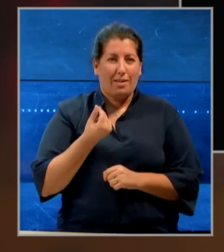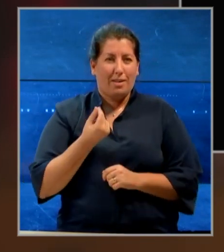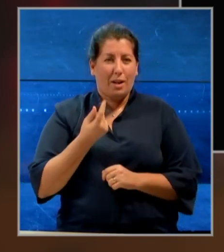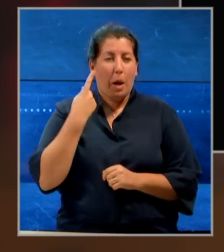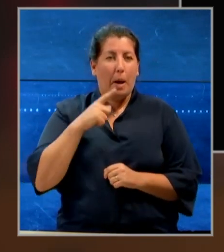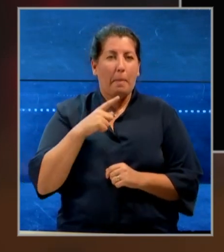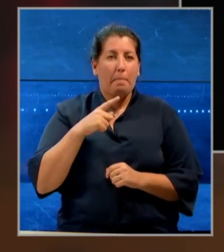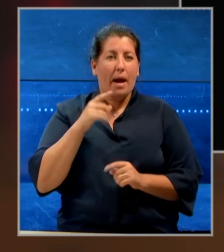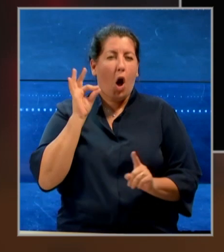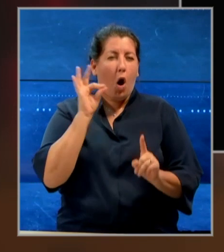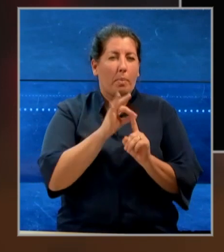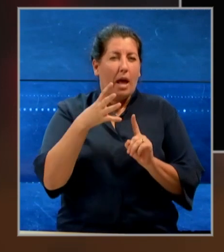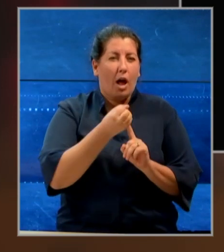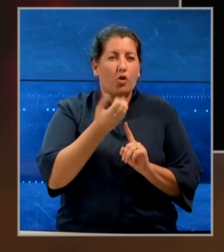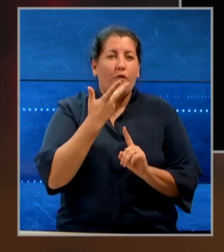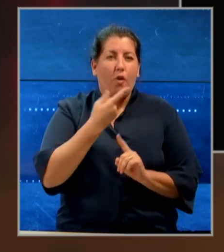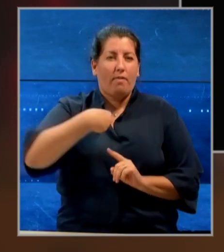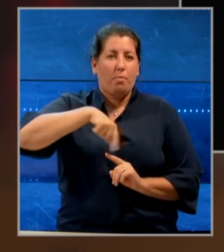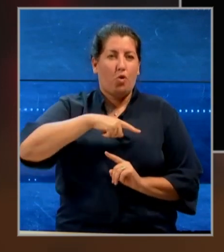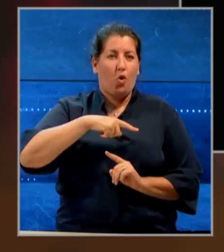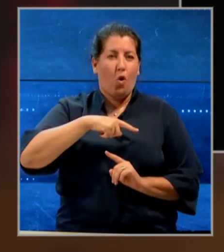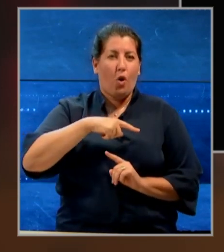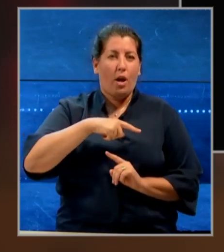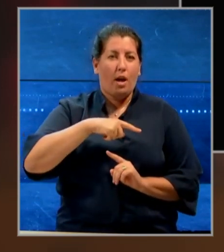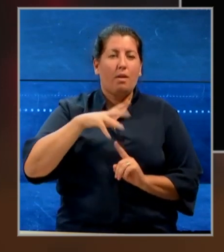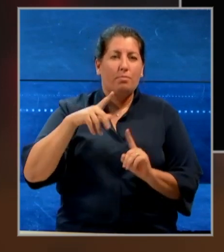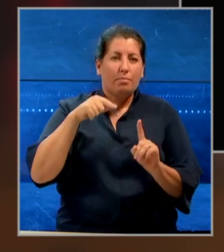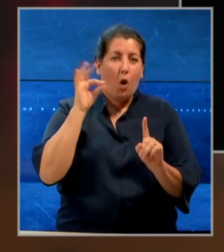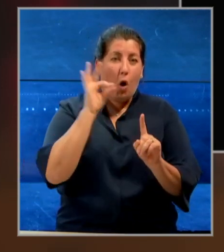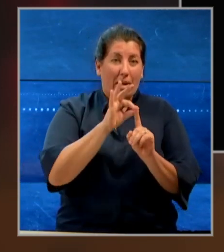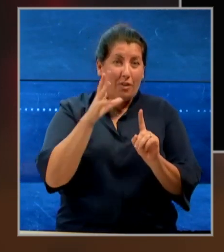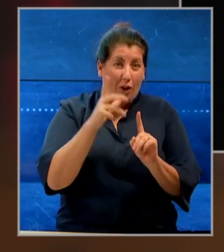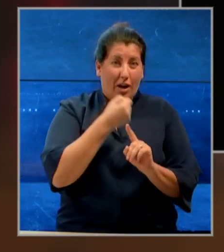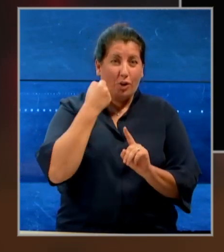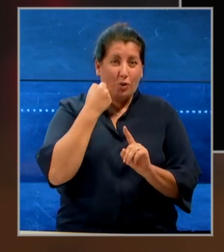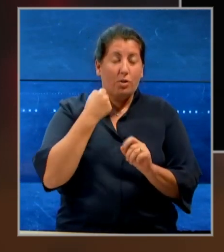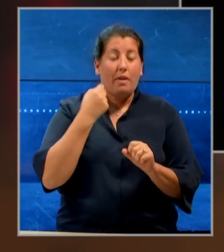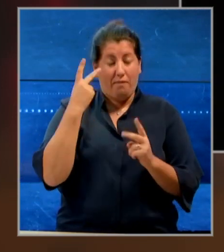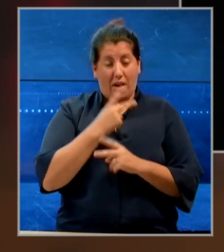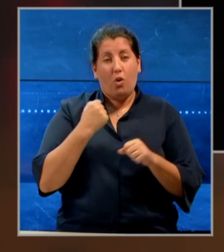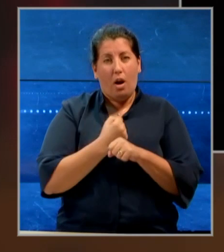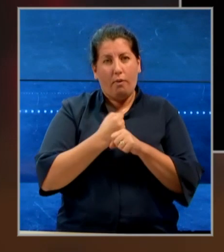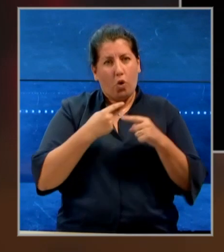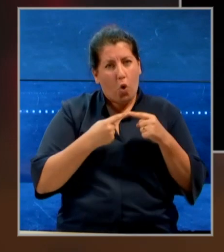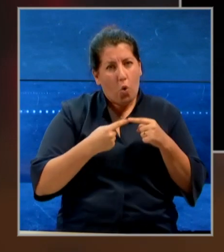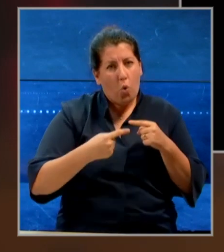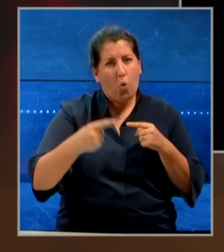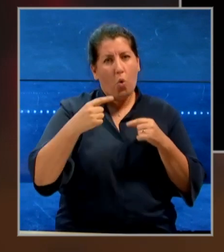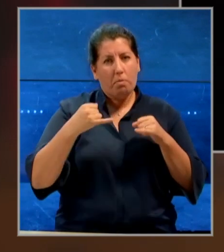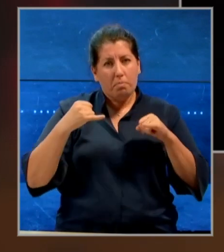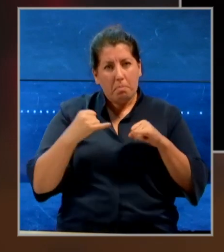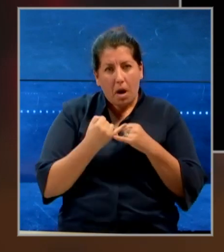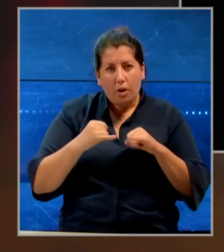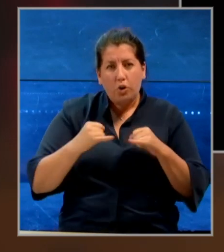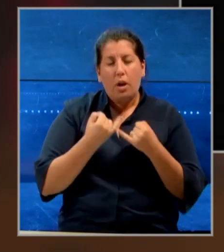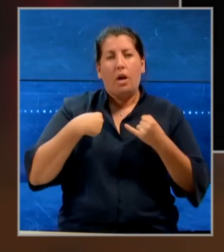volevamo noi. E siamo riusciti in un lavoro certosino, in un lavoro lungo, meticoloso, come ho detto